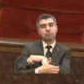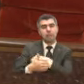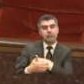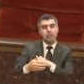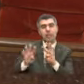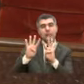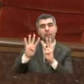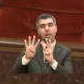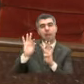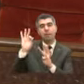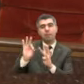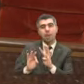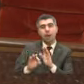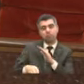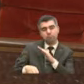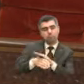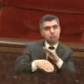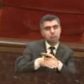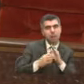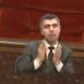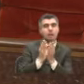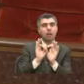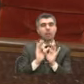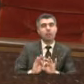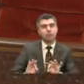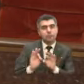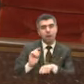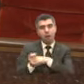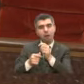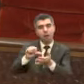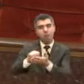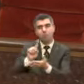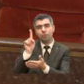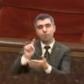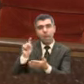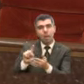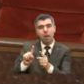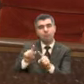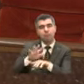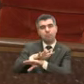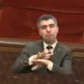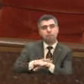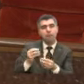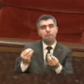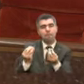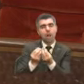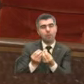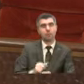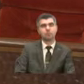في الهدر المدرسي، وخصها تكون جماعة قروية ديال مبادرة وطنية التنمية البشرية. ومرينا